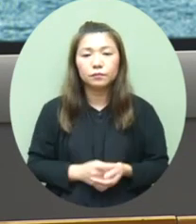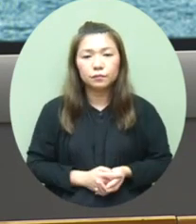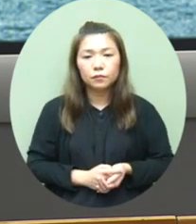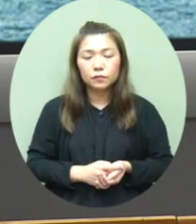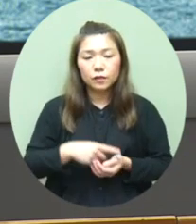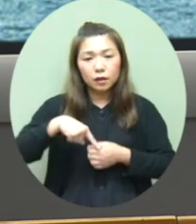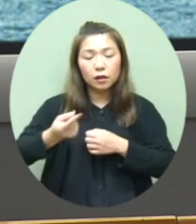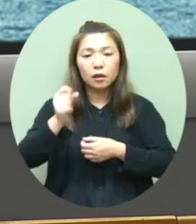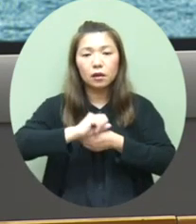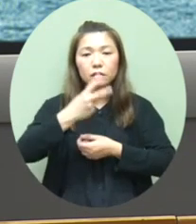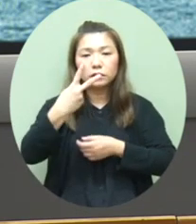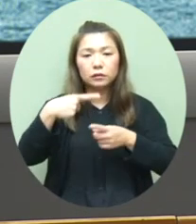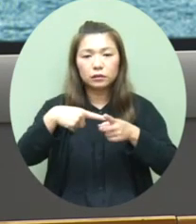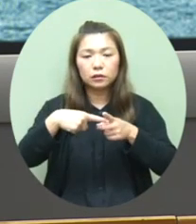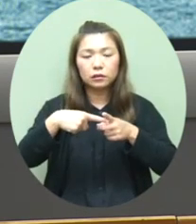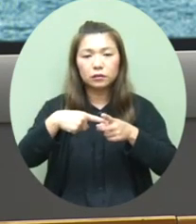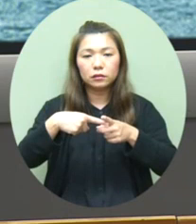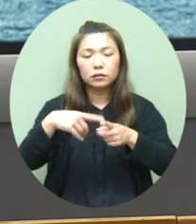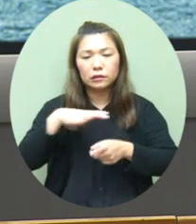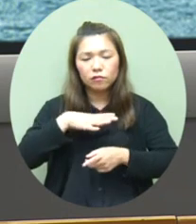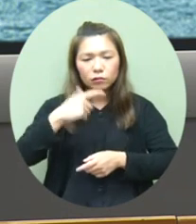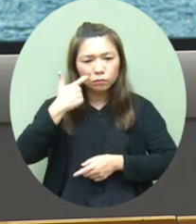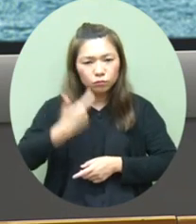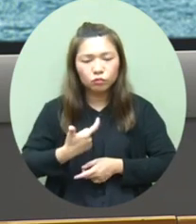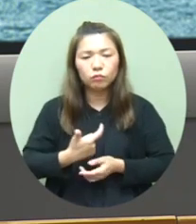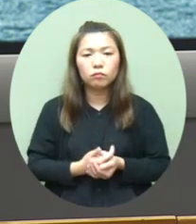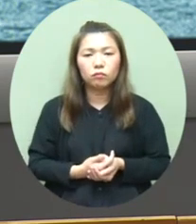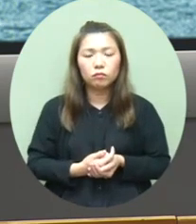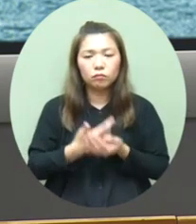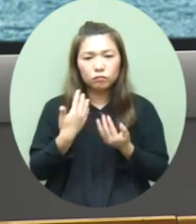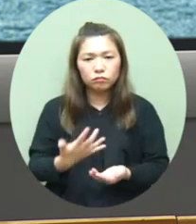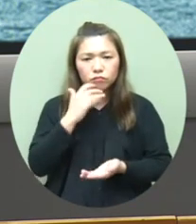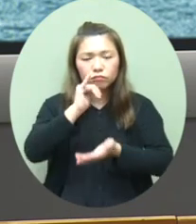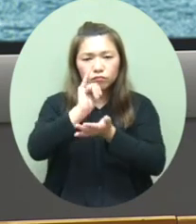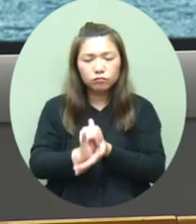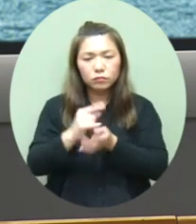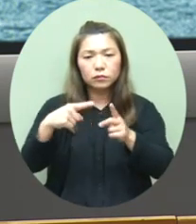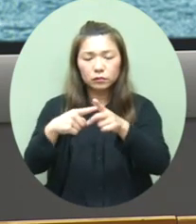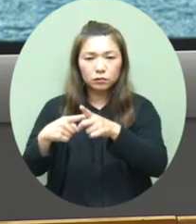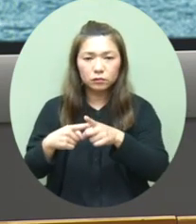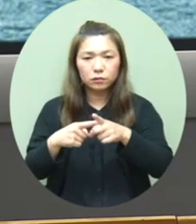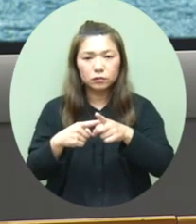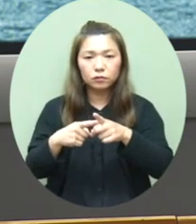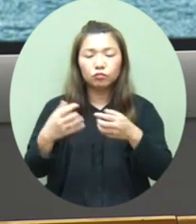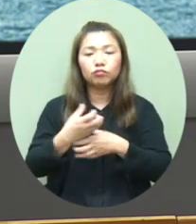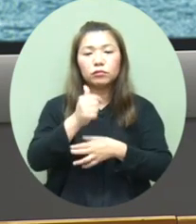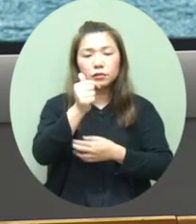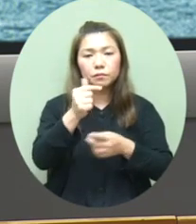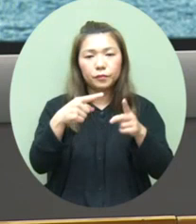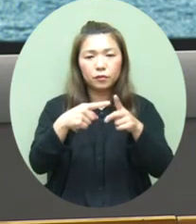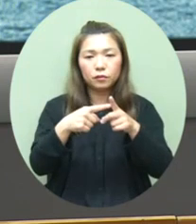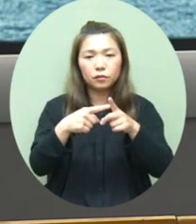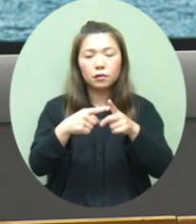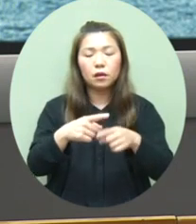咧就新情報咗2名病人咧情況係嚴重嘅。咁現時留醫嘅確診病人當中咧，共有10名嘅病人